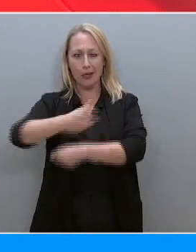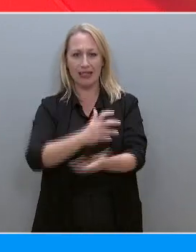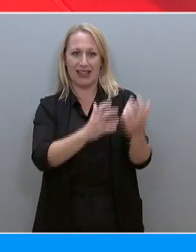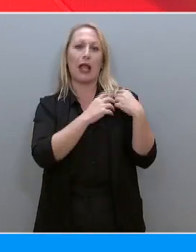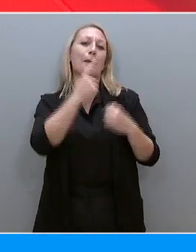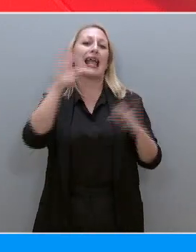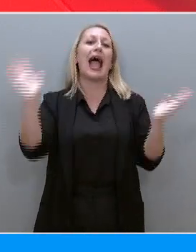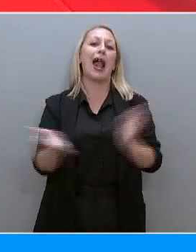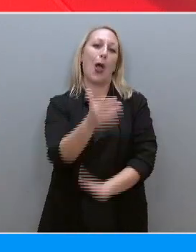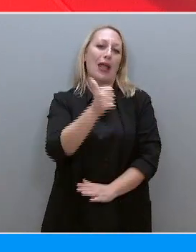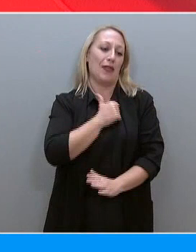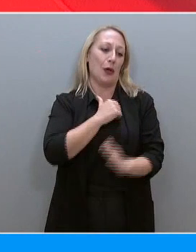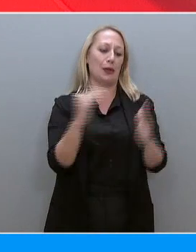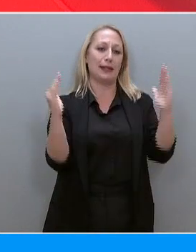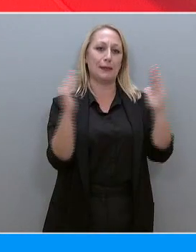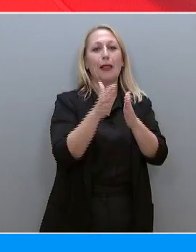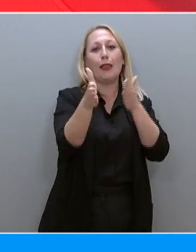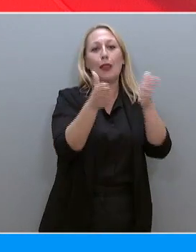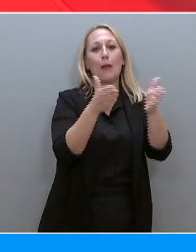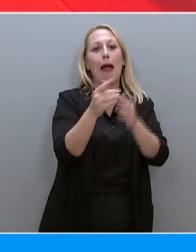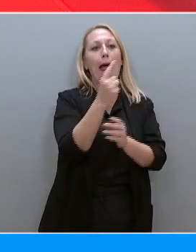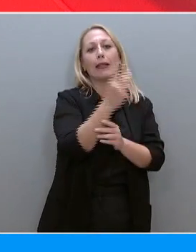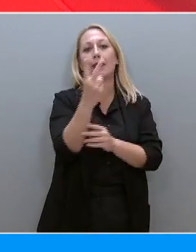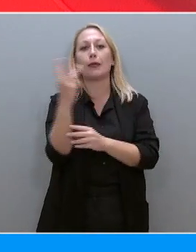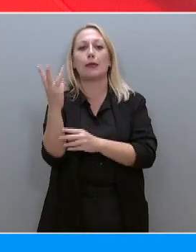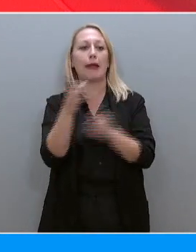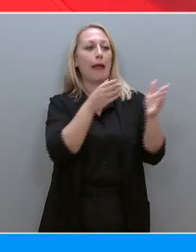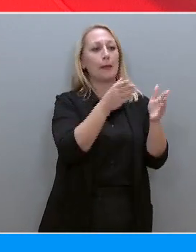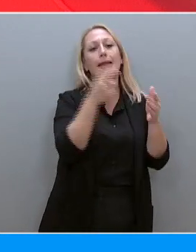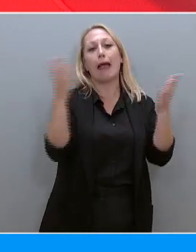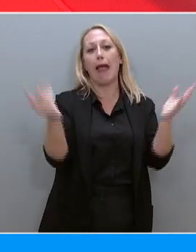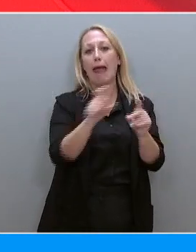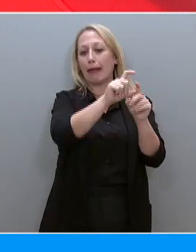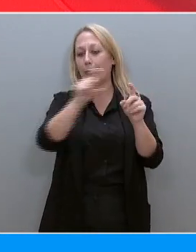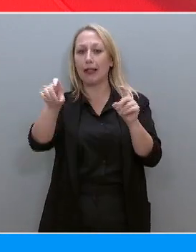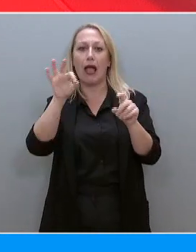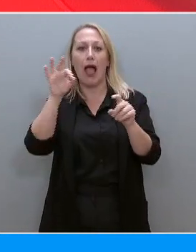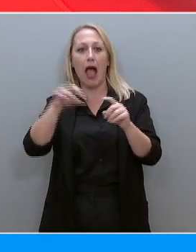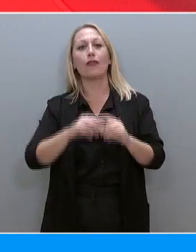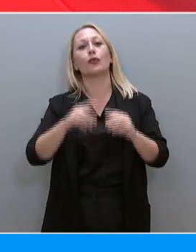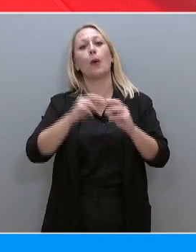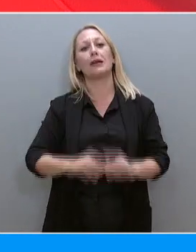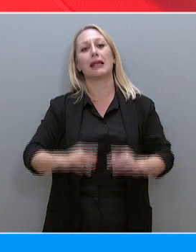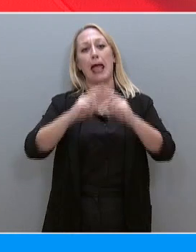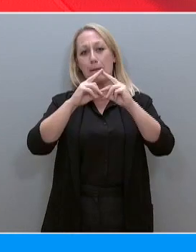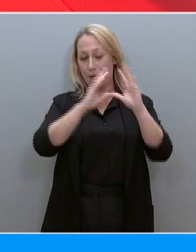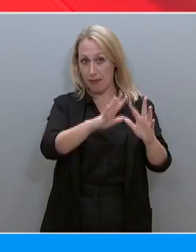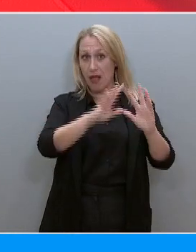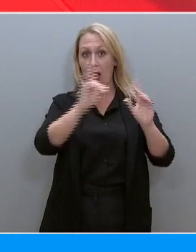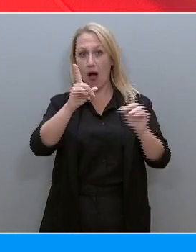Airbnb που μπορεί ένας ιδιώτης να έχει 1, 2, 3 ακίνητα. Μιλάμε για επιχειρήσεις από το εξωτερικό που έρχονται και